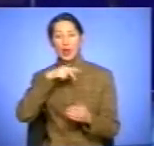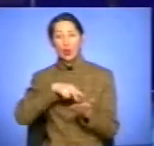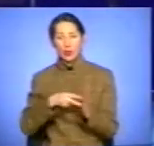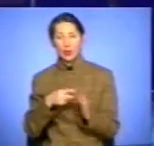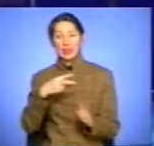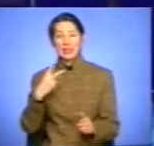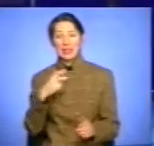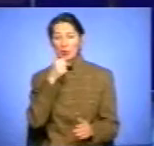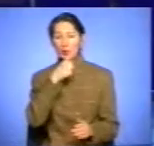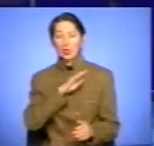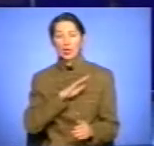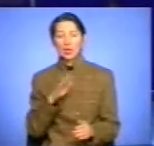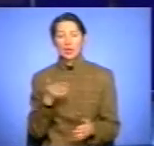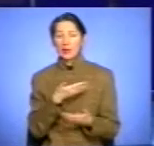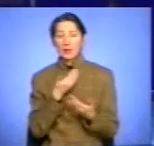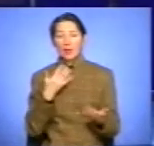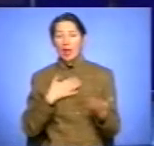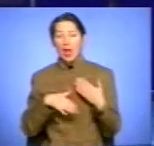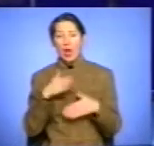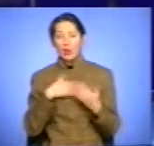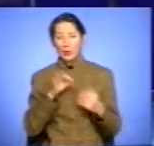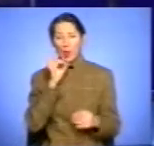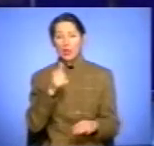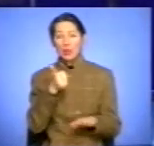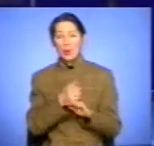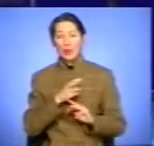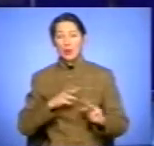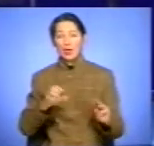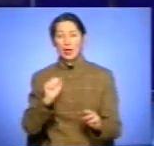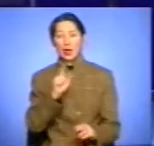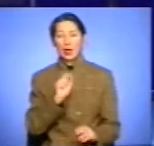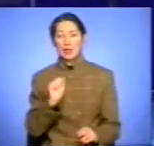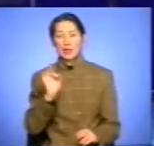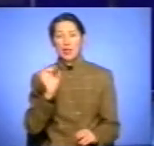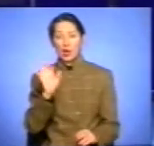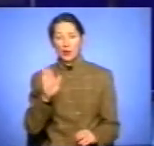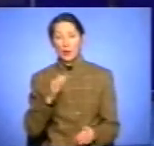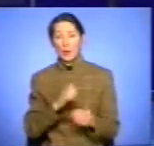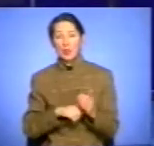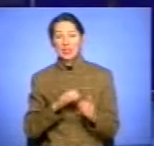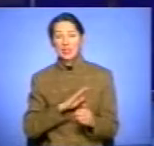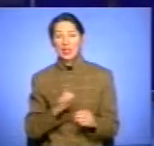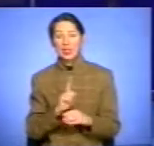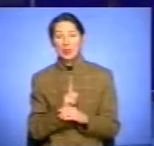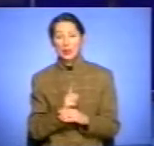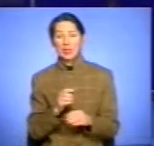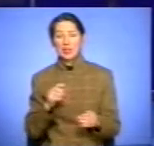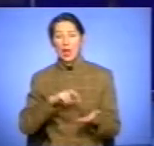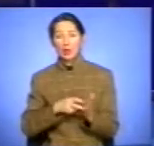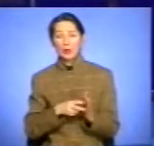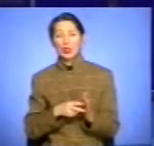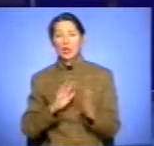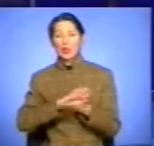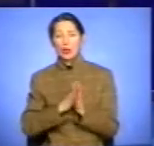2013-му не викликає оптимізму каже Прем'єр Микола Азаров місце економічної ситуації у світі